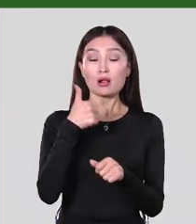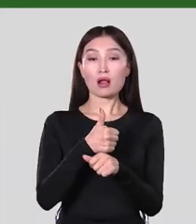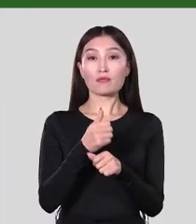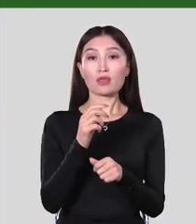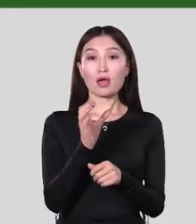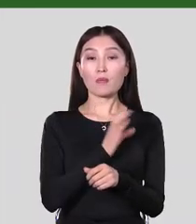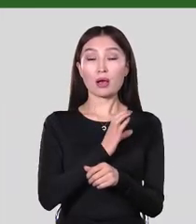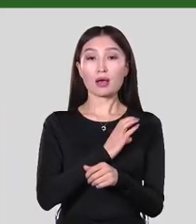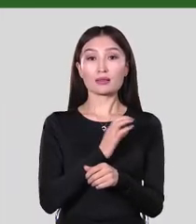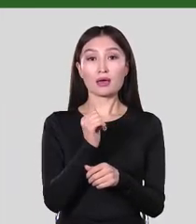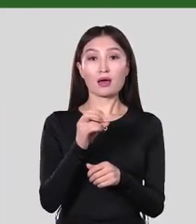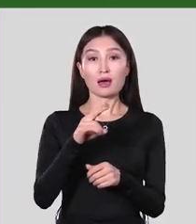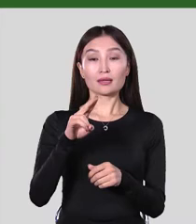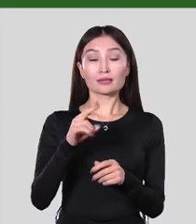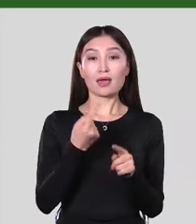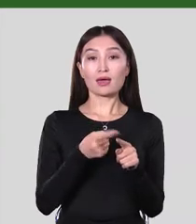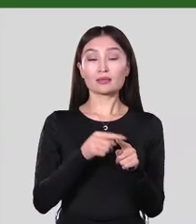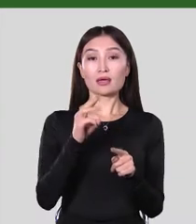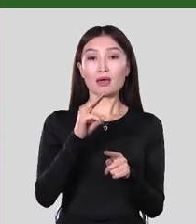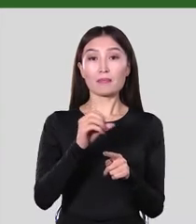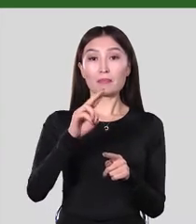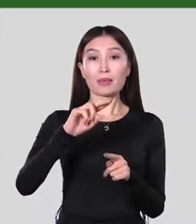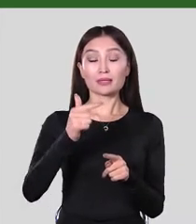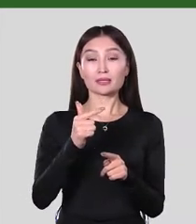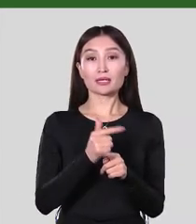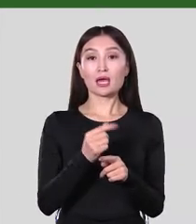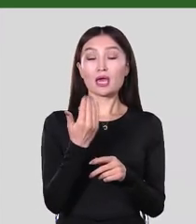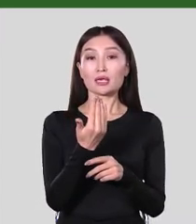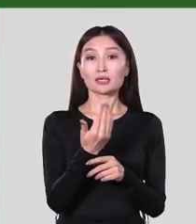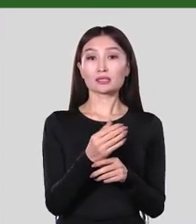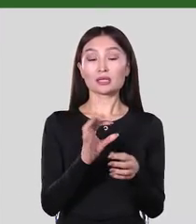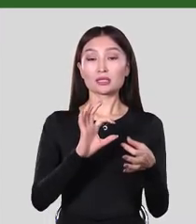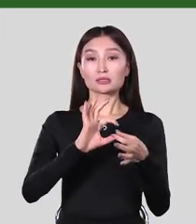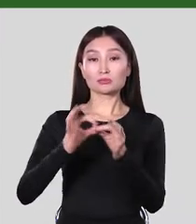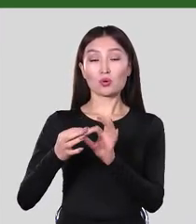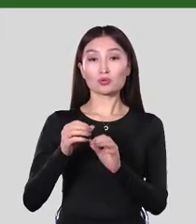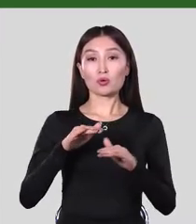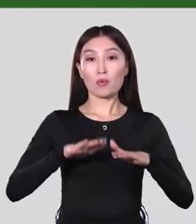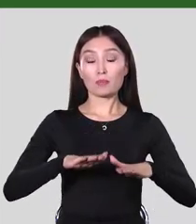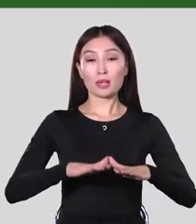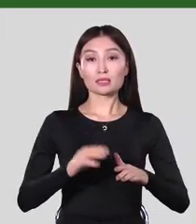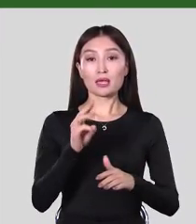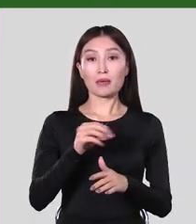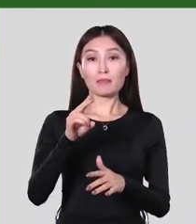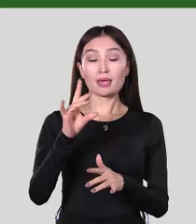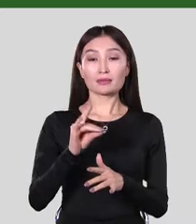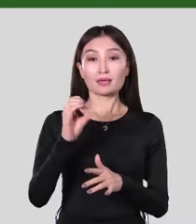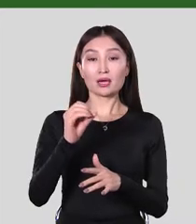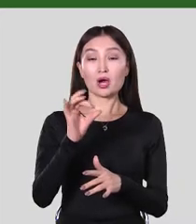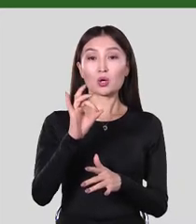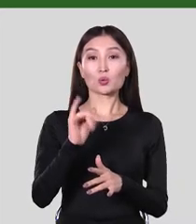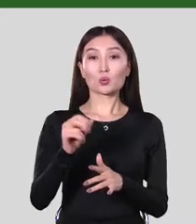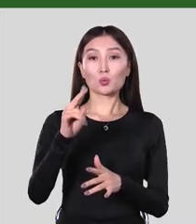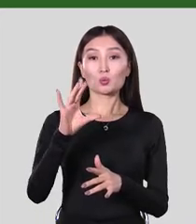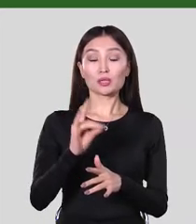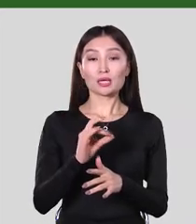богатство Анд – это медь. Медным поясом называют цепочку месторождений медной руды,